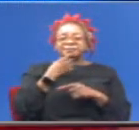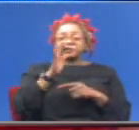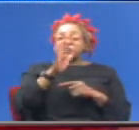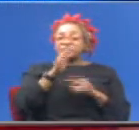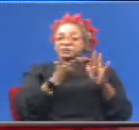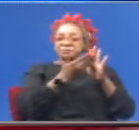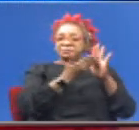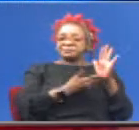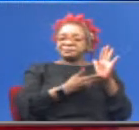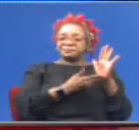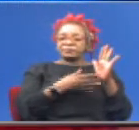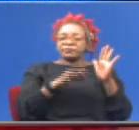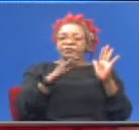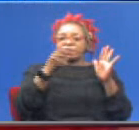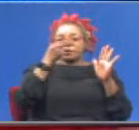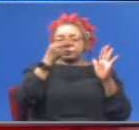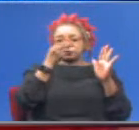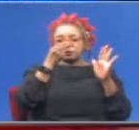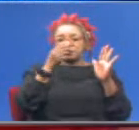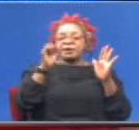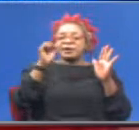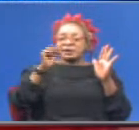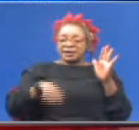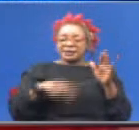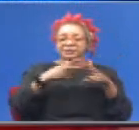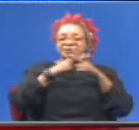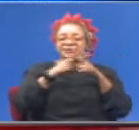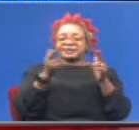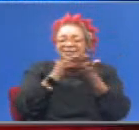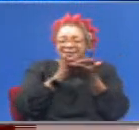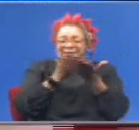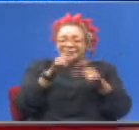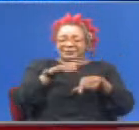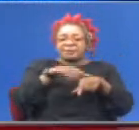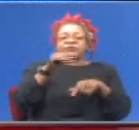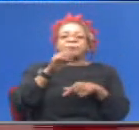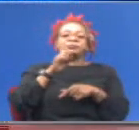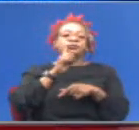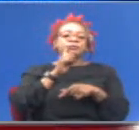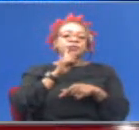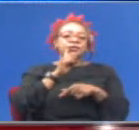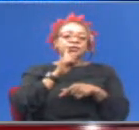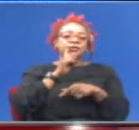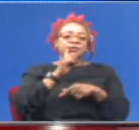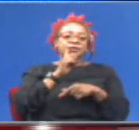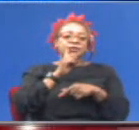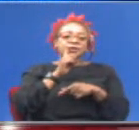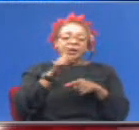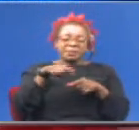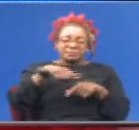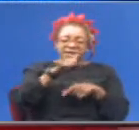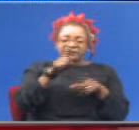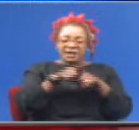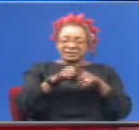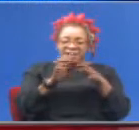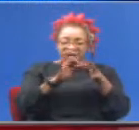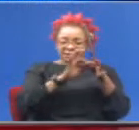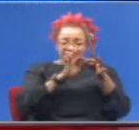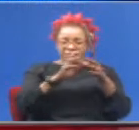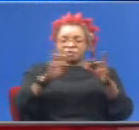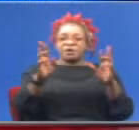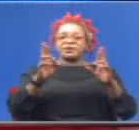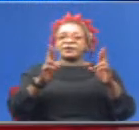ya Rais William Ruto kwamba yanaweza kwanza wakati wote kuanzia kesho, wao kama Azimio wako tayari, na wamesema